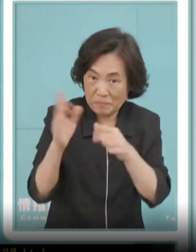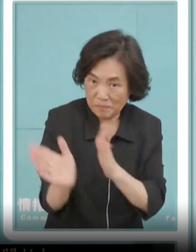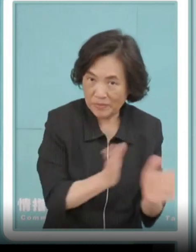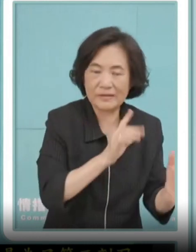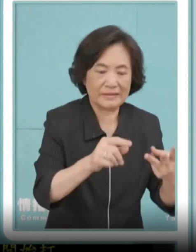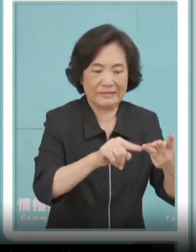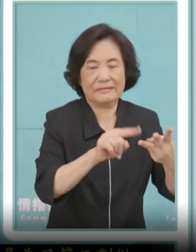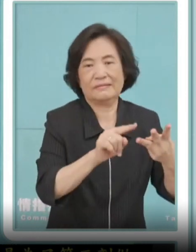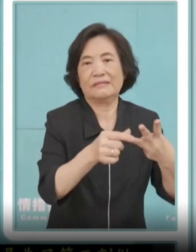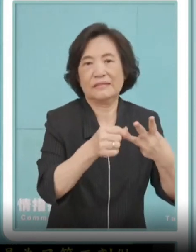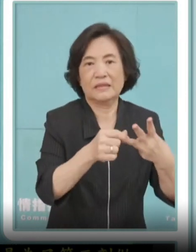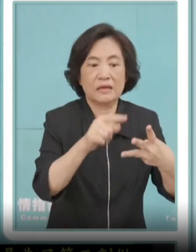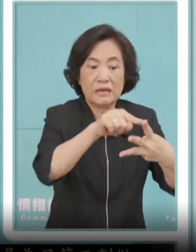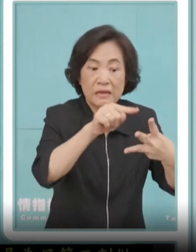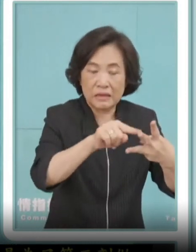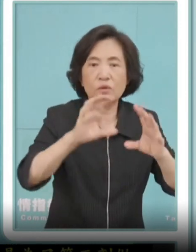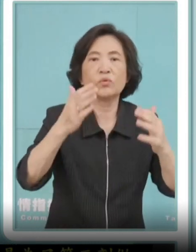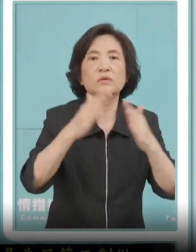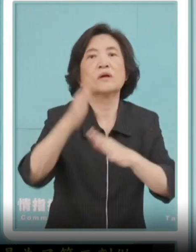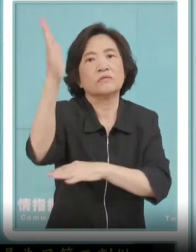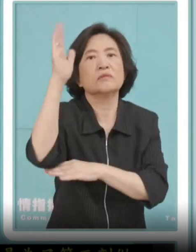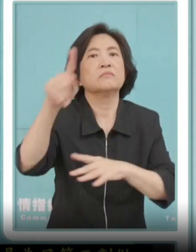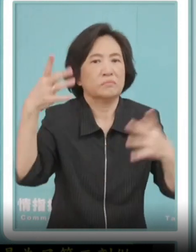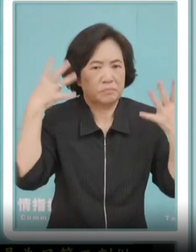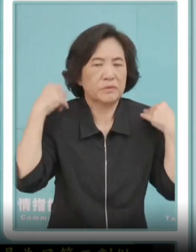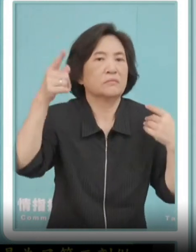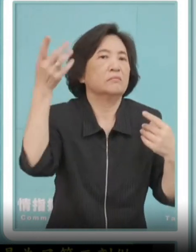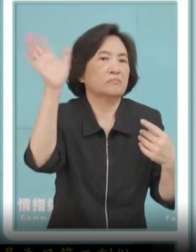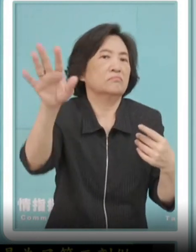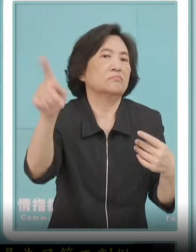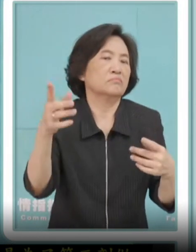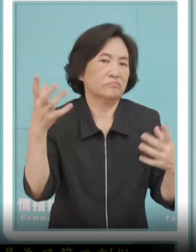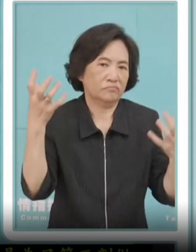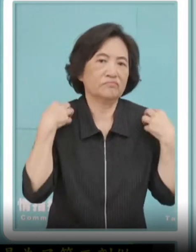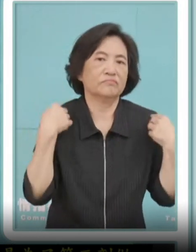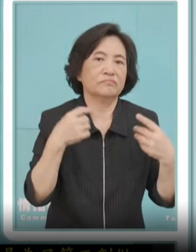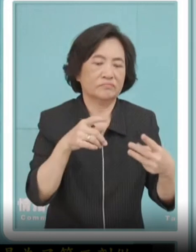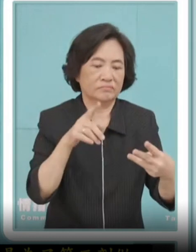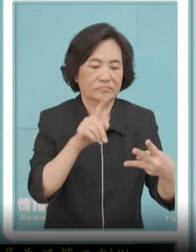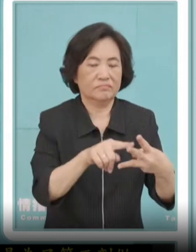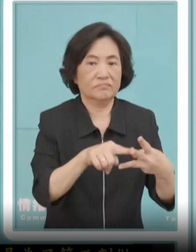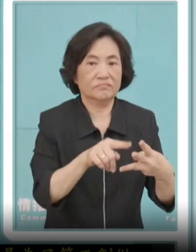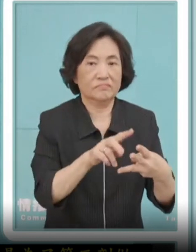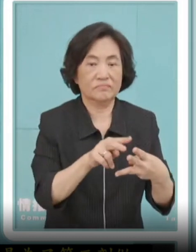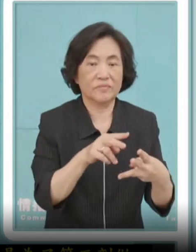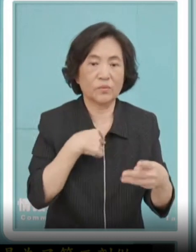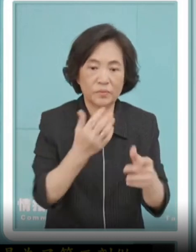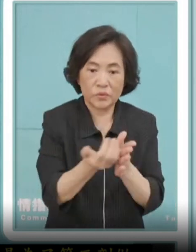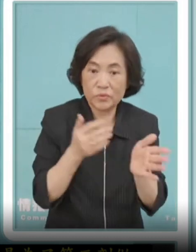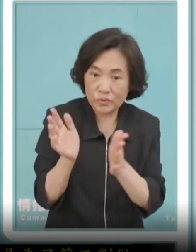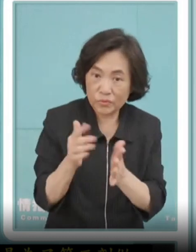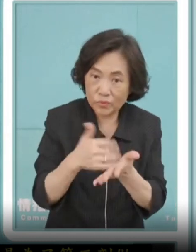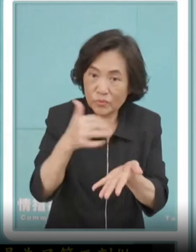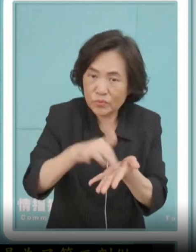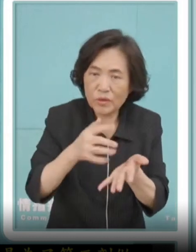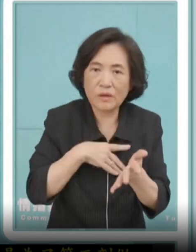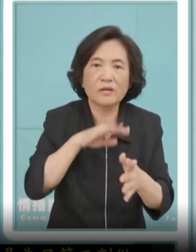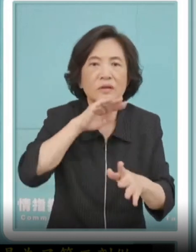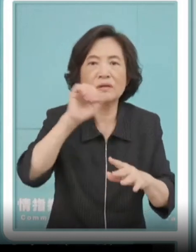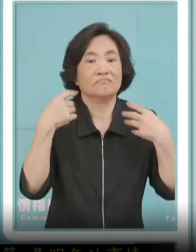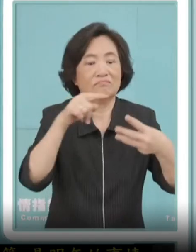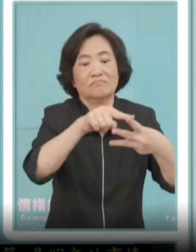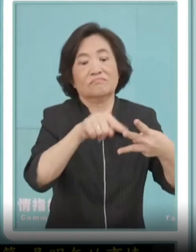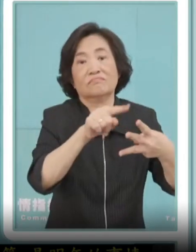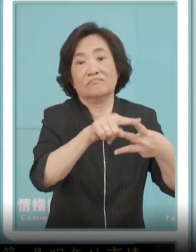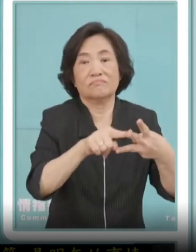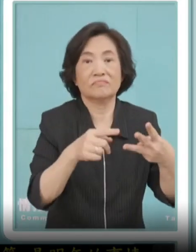备。我认为前两剂还是国家要负责的。还有一点呢哈，我们就算编预算，要等议会通过也是明年的